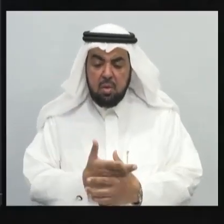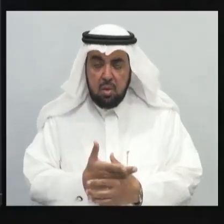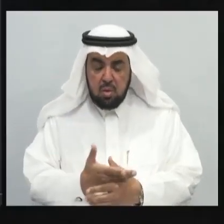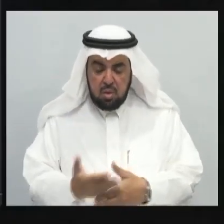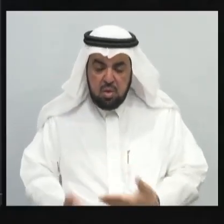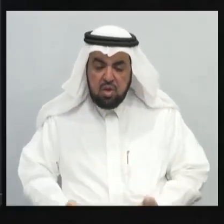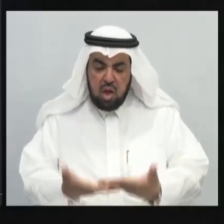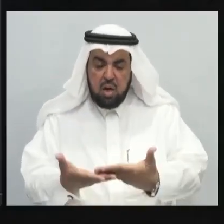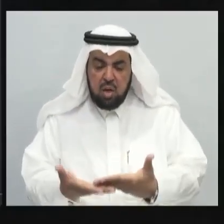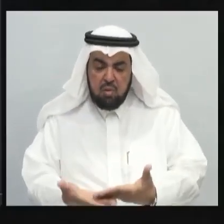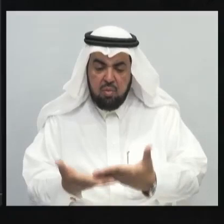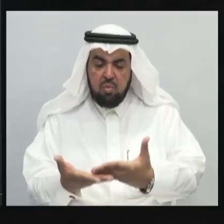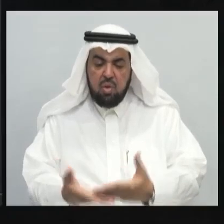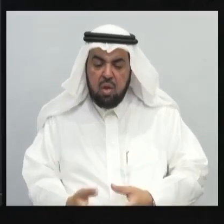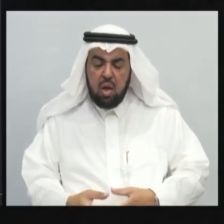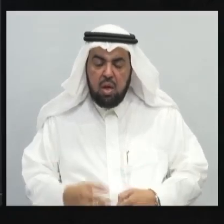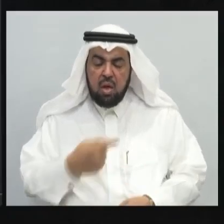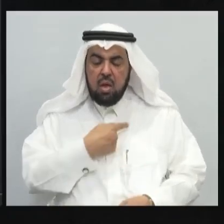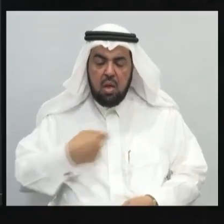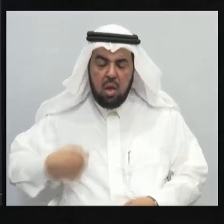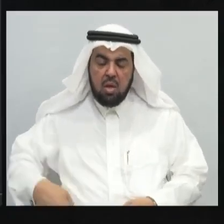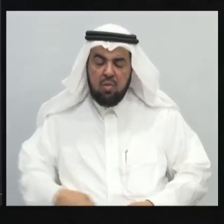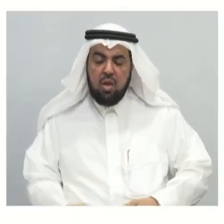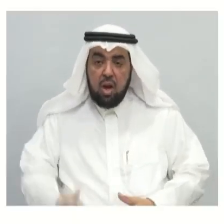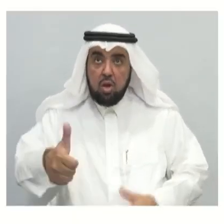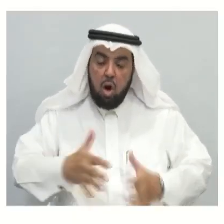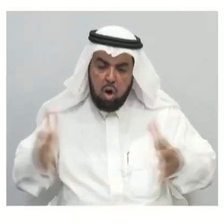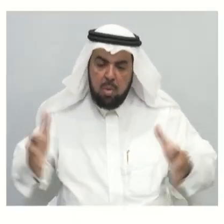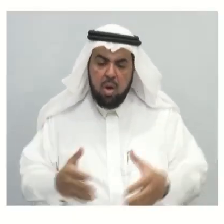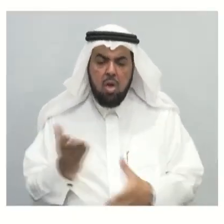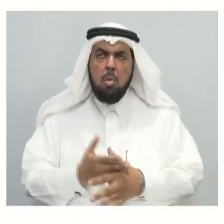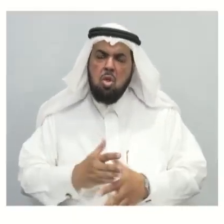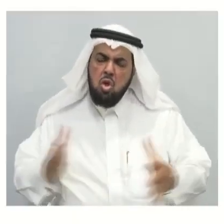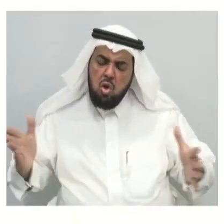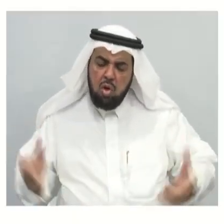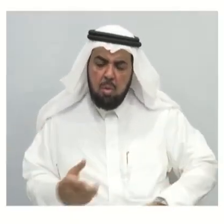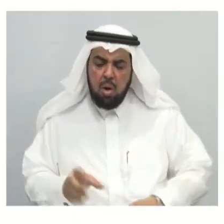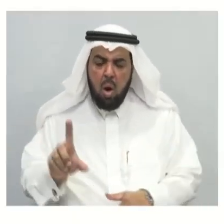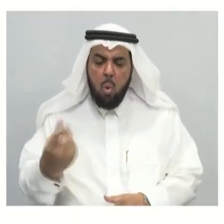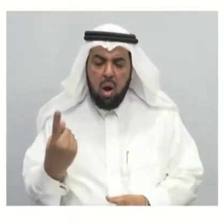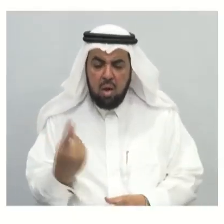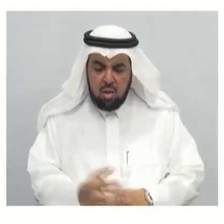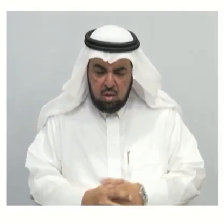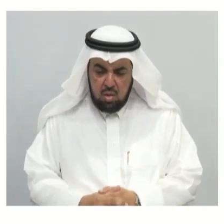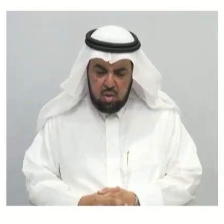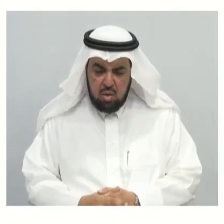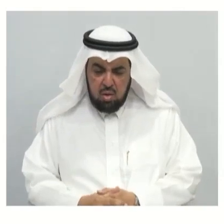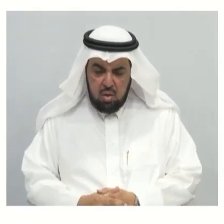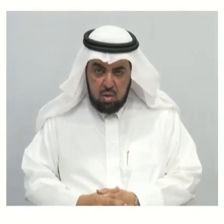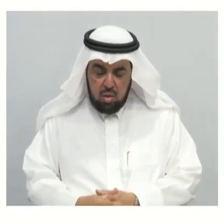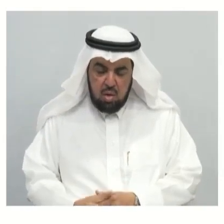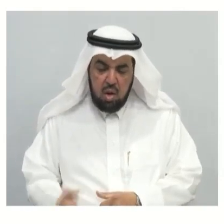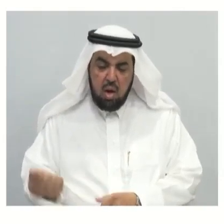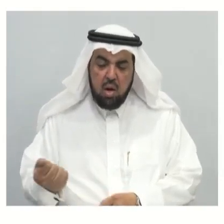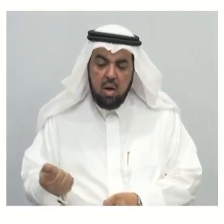التي ساعدت الصين في هذا النجاح الكبير هناك عده اسباب منها احسنتم